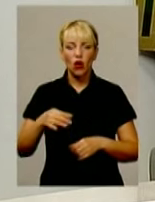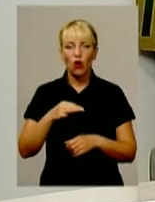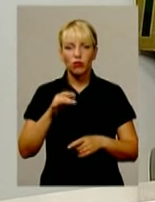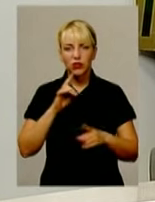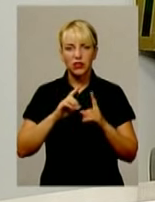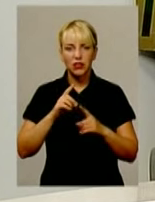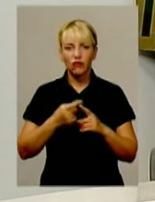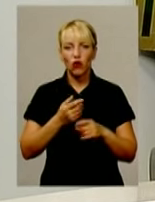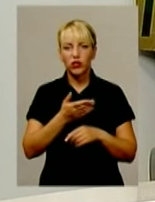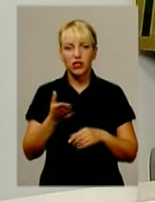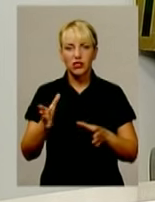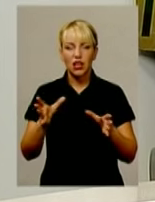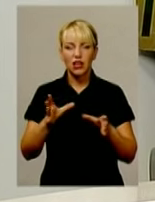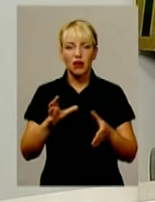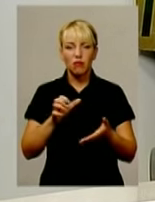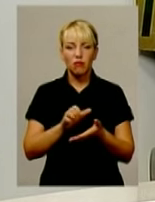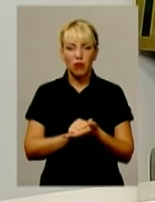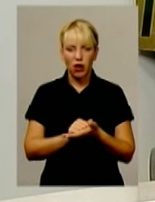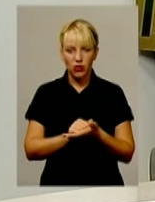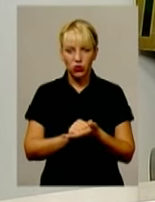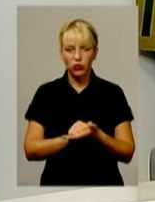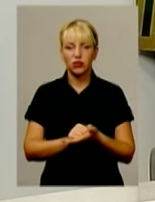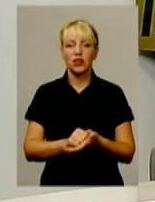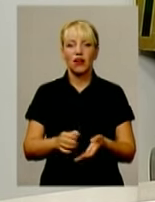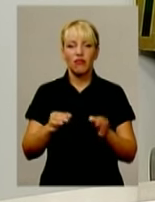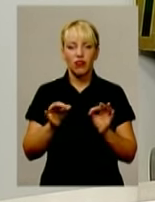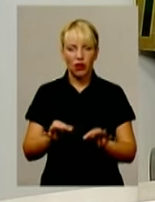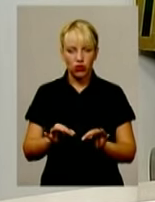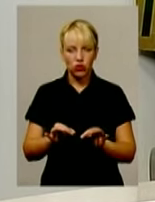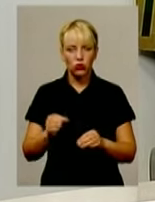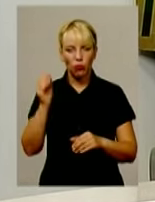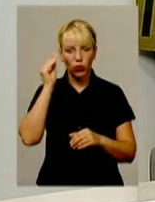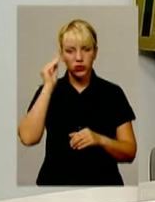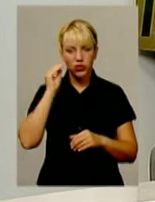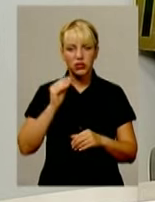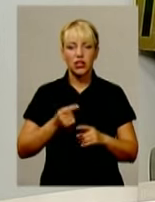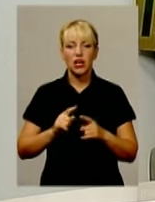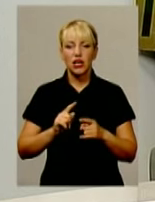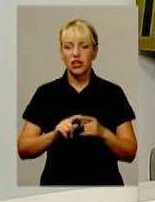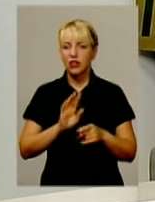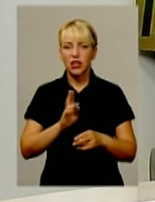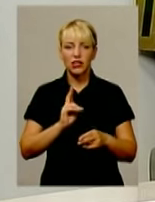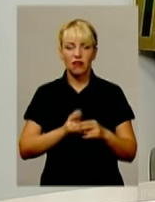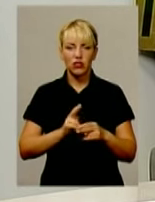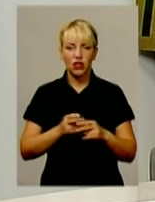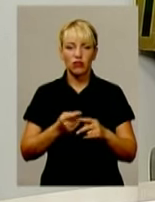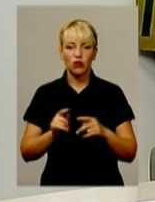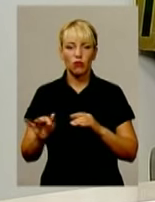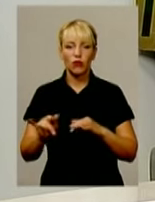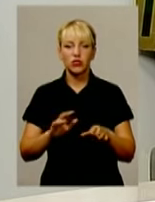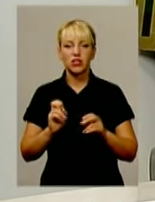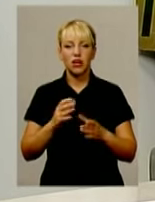нас займають дуже конструктивну позицію, дуже виважену і абсолютно не стають на заваді цьому процесу, як,